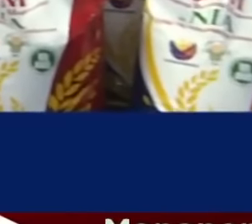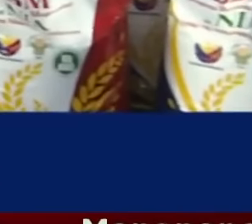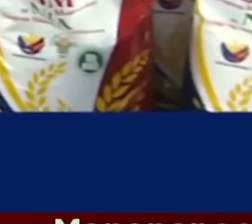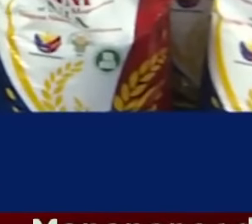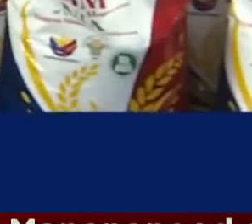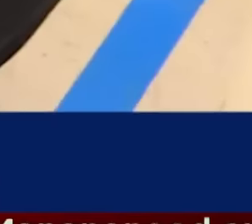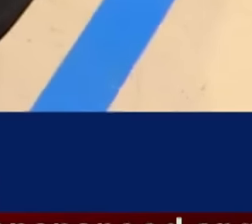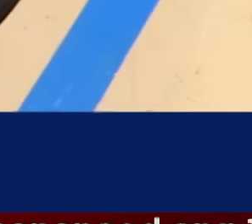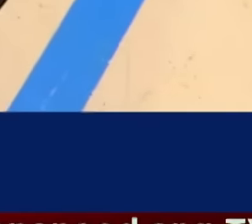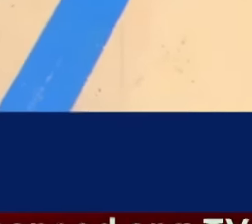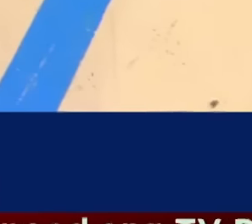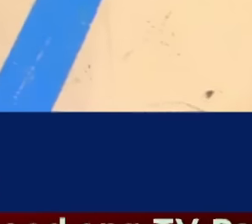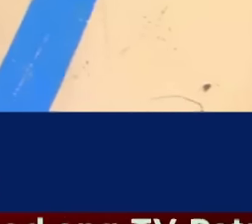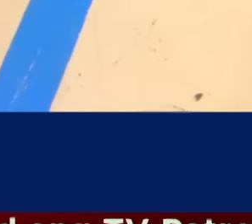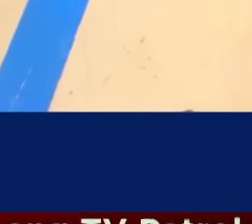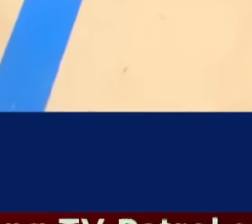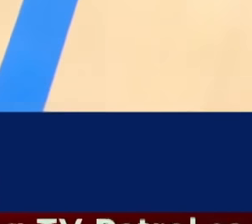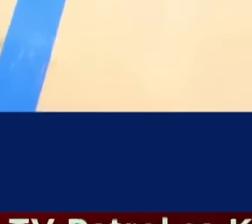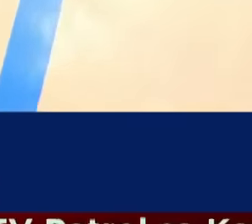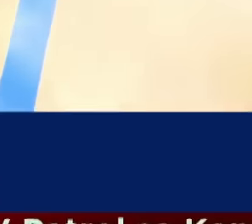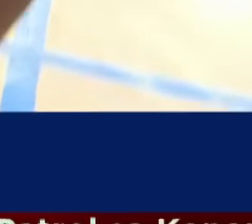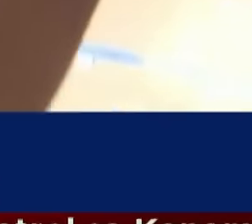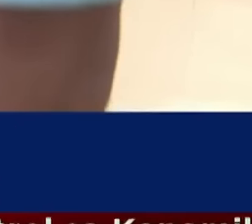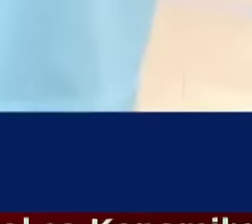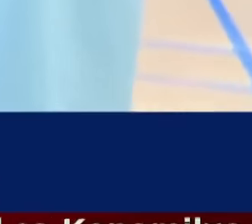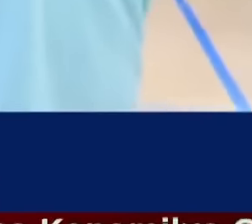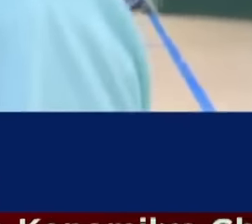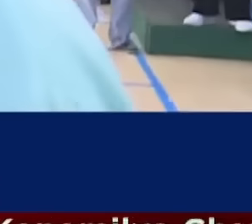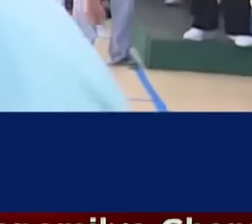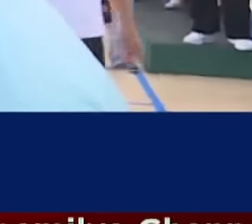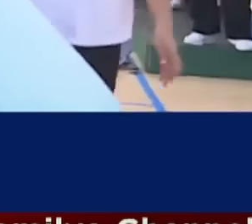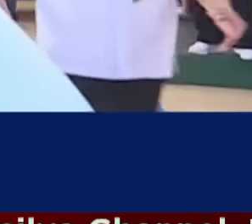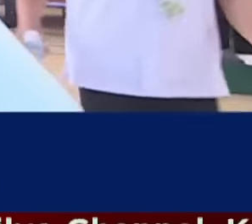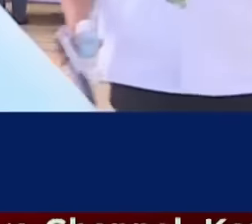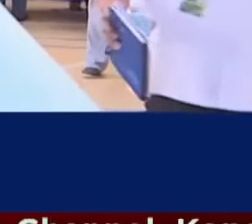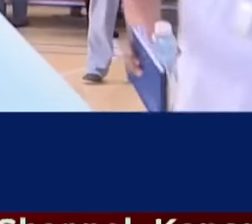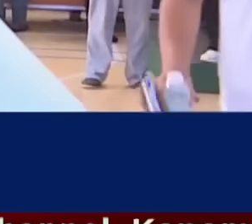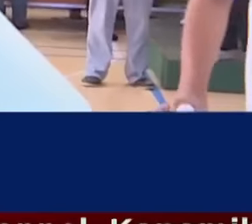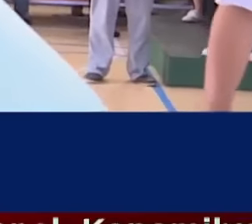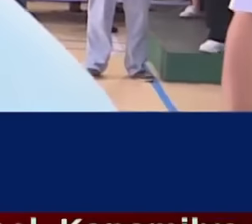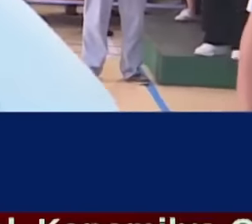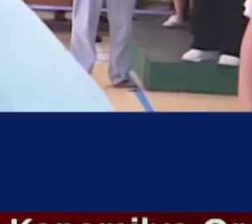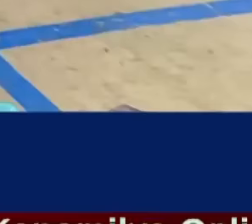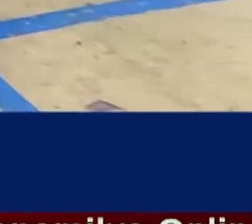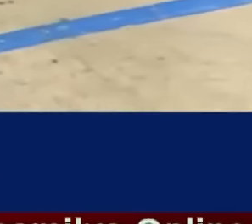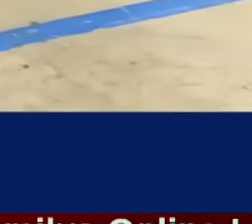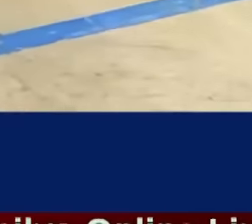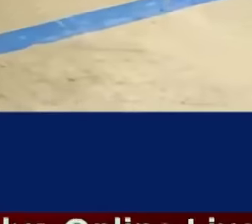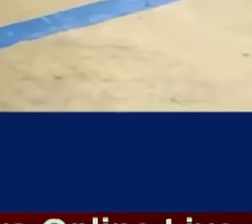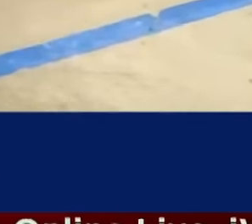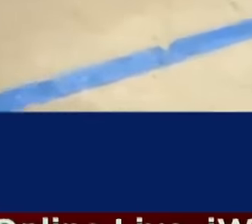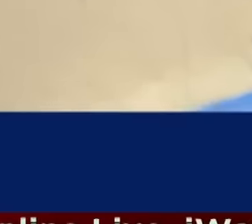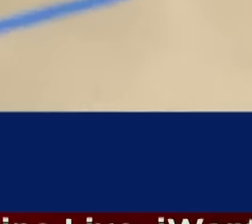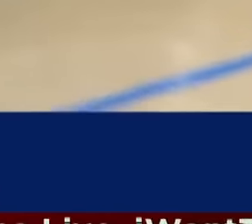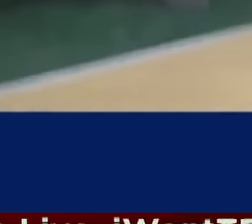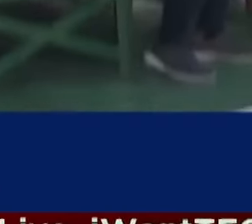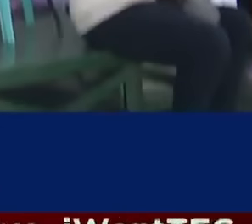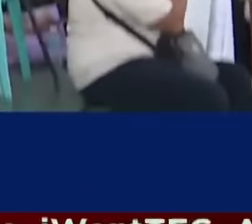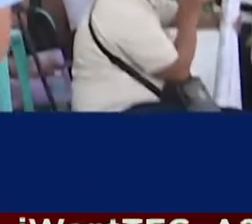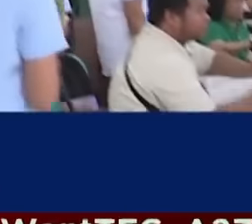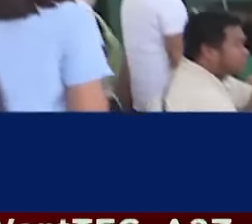pesos kada kilo. Kwento niya, para sa mga tulad niyang 4-piece beneficiary na walang regular na trabaho, sinasamantala niya ang